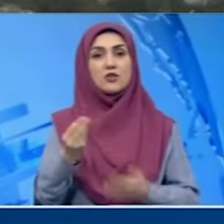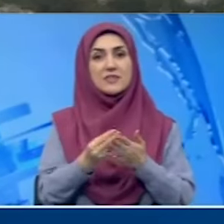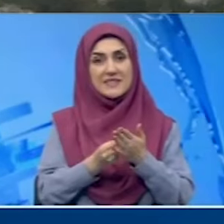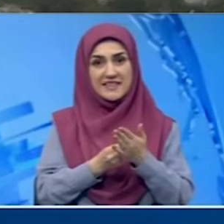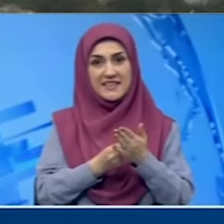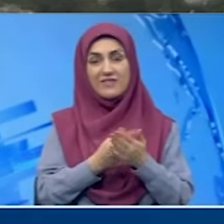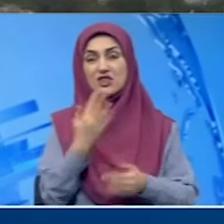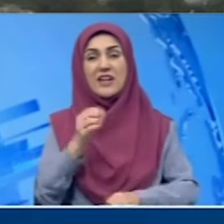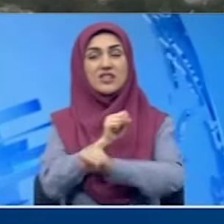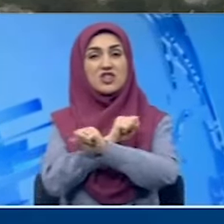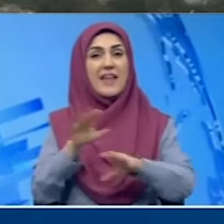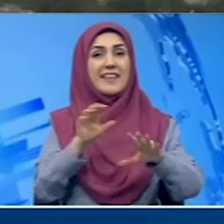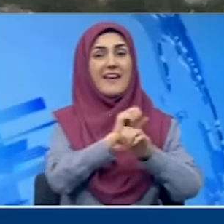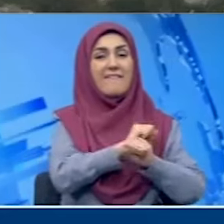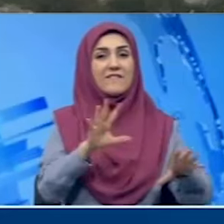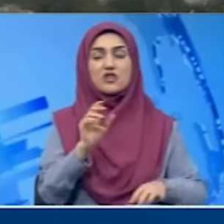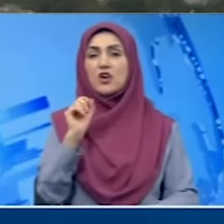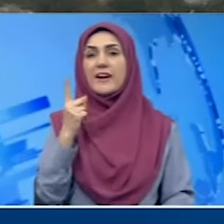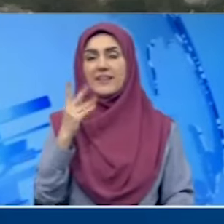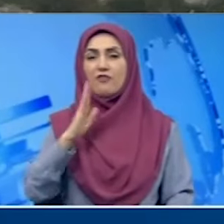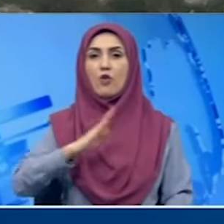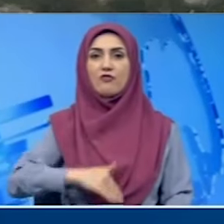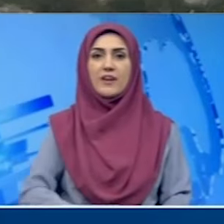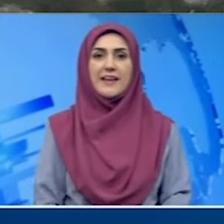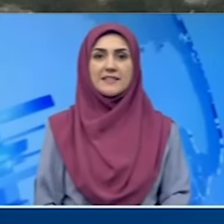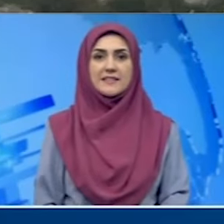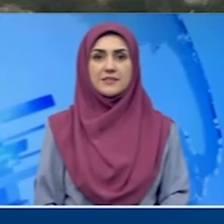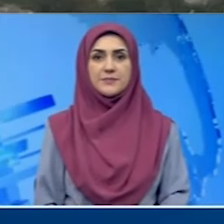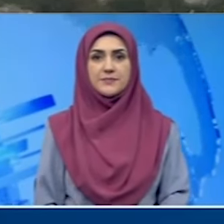منطقه الجلیل سفلا خبر دادند.